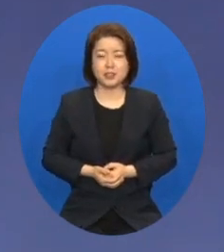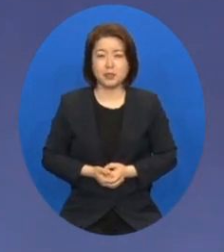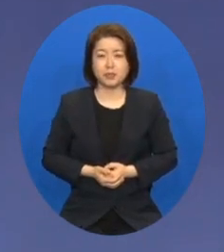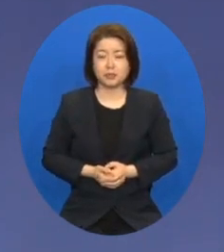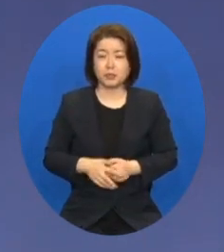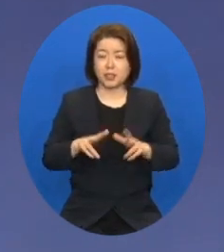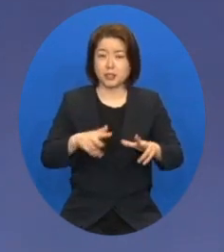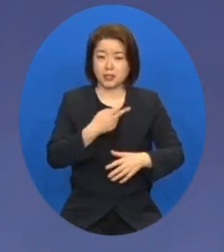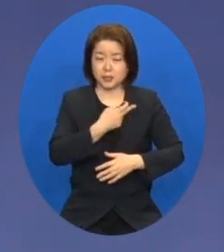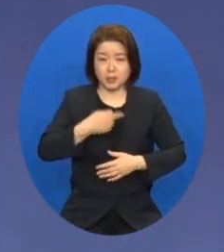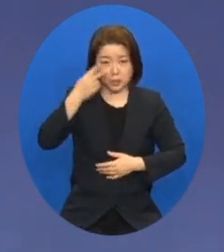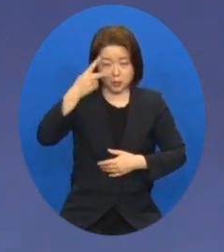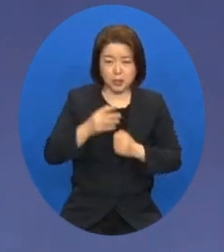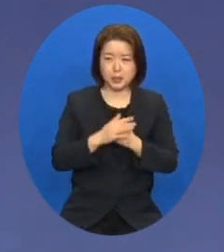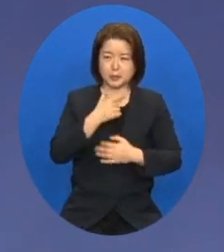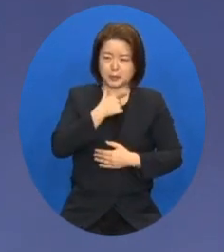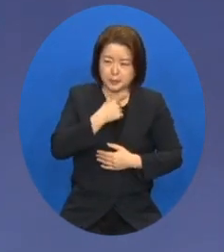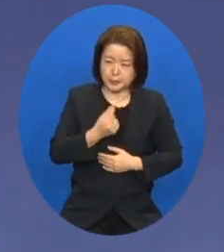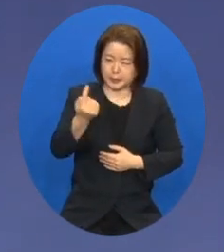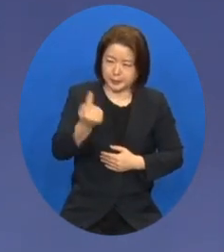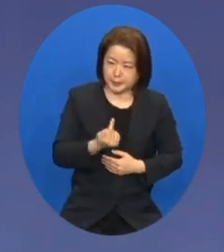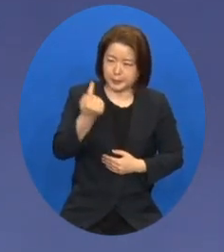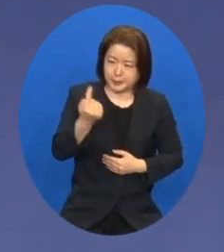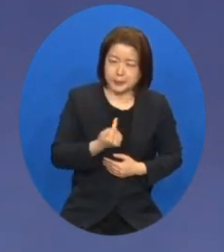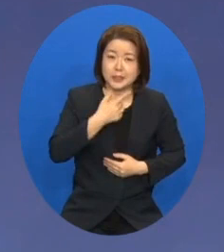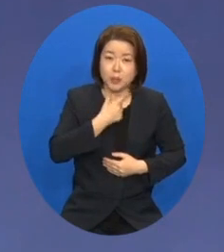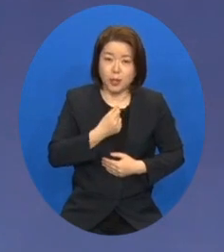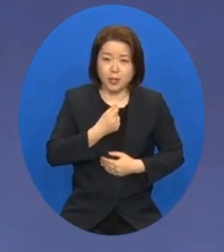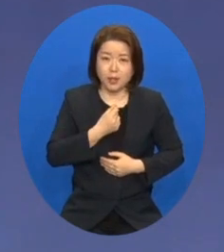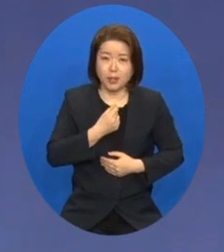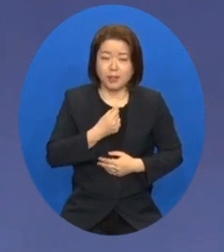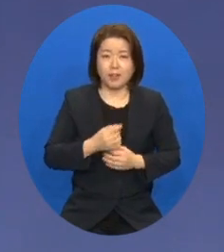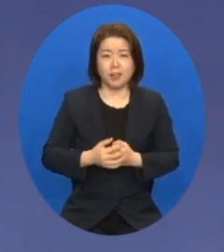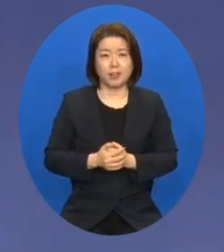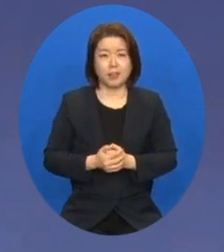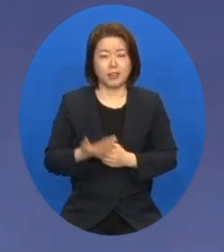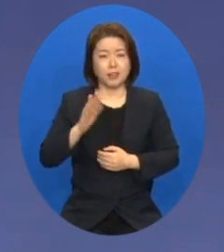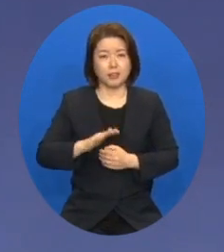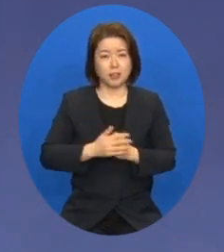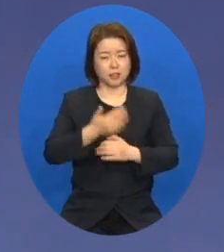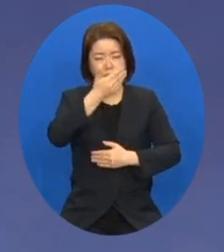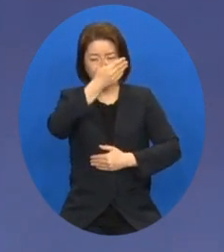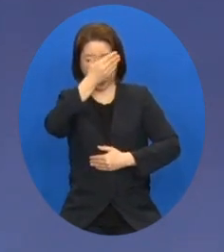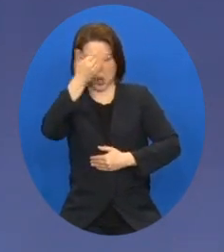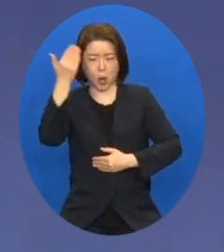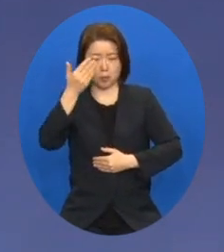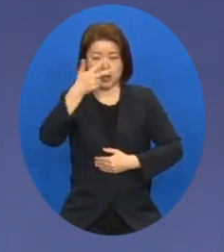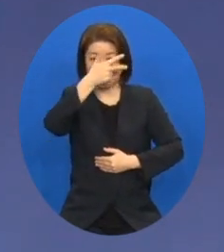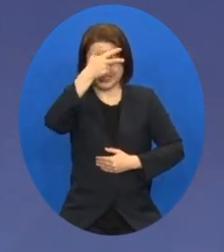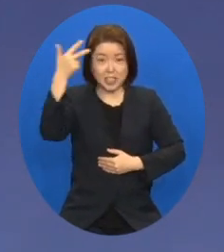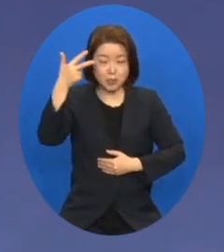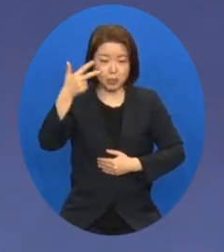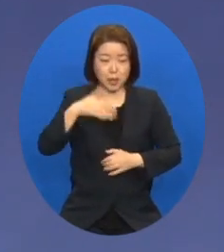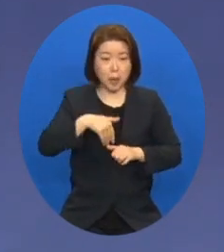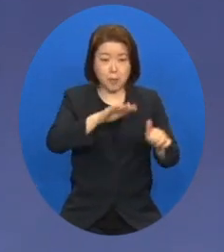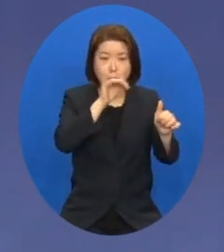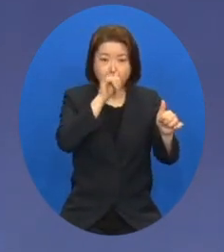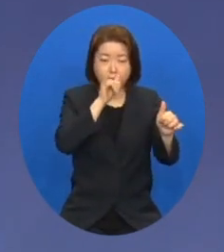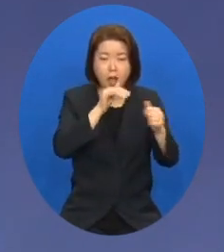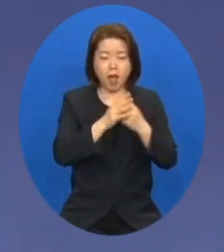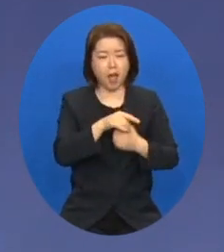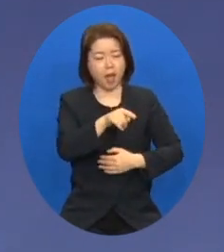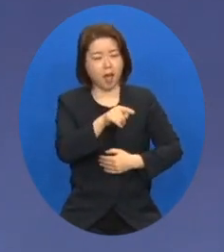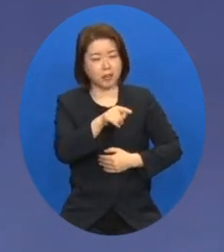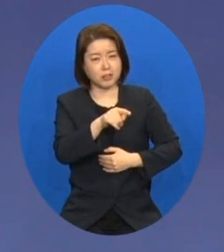지금 사도 바울이 오기를 고린도 교인들을 간절히 원하는 데 아주 젊은 디모데를 보낸 겁니다 그리고는 그